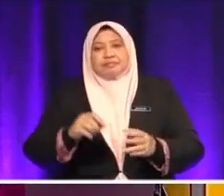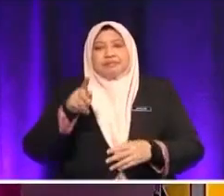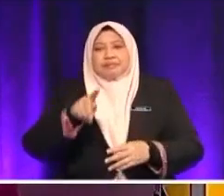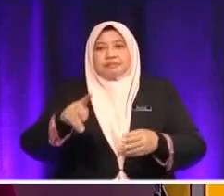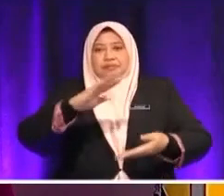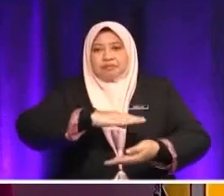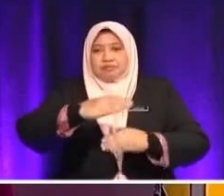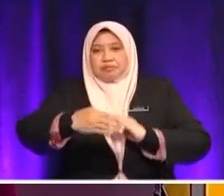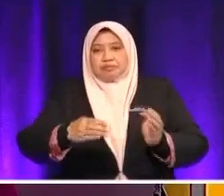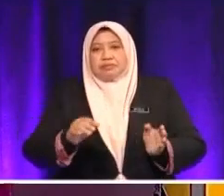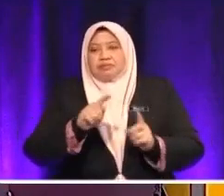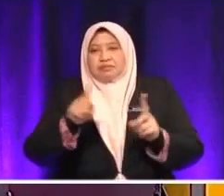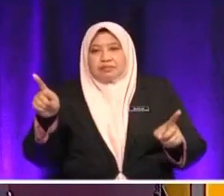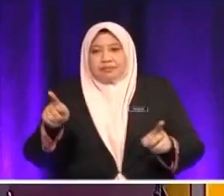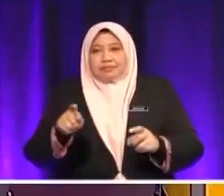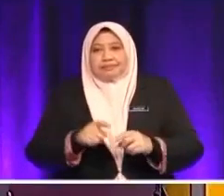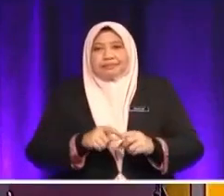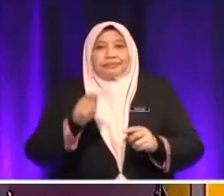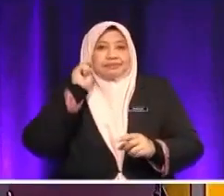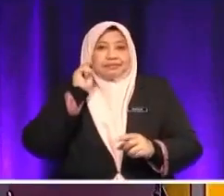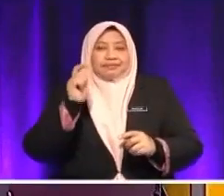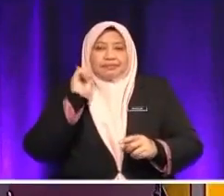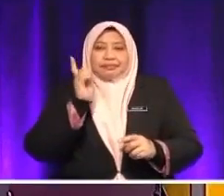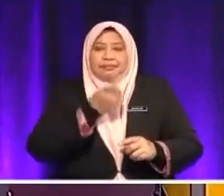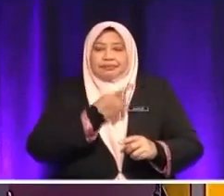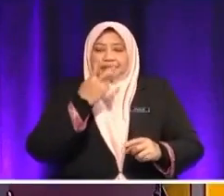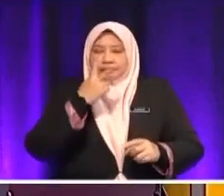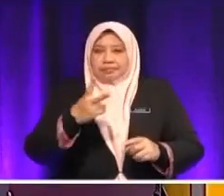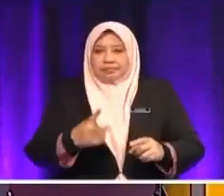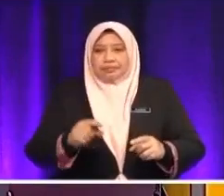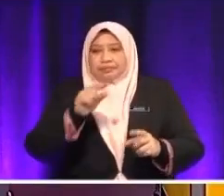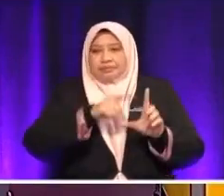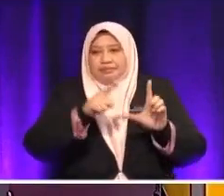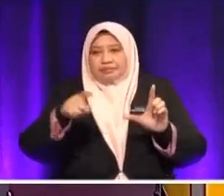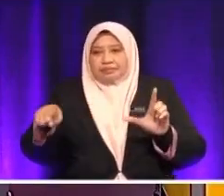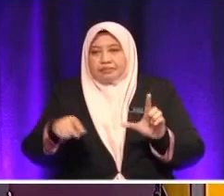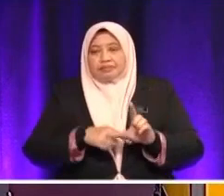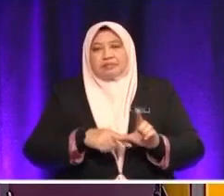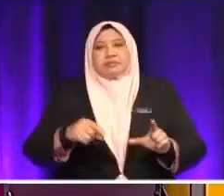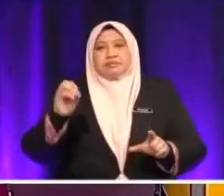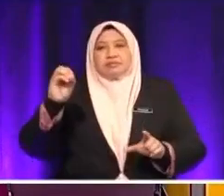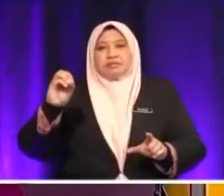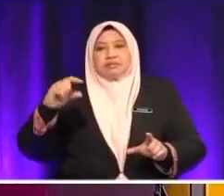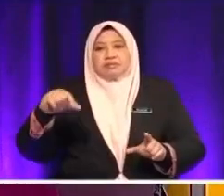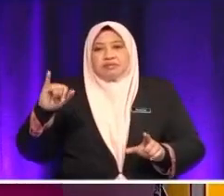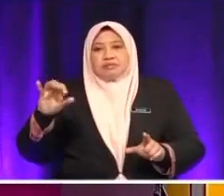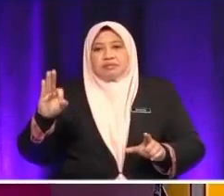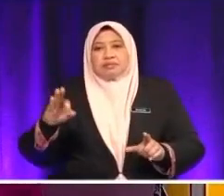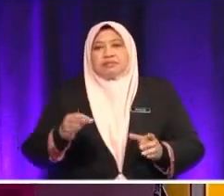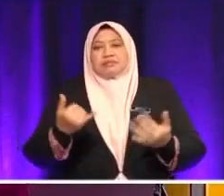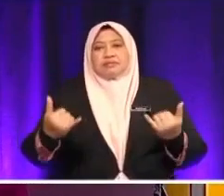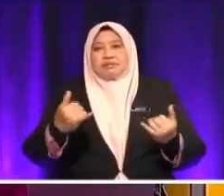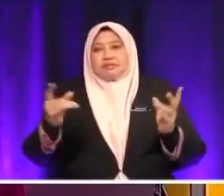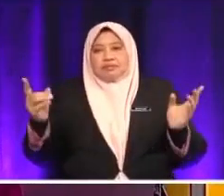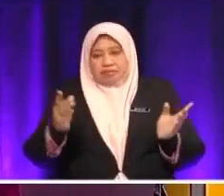tadi kita udah tengok draft Oggy kemudian kita sudah tahu bentuk taburan sekarang kita nak masuk soal dan seterusnya Sebelum saya